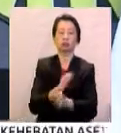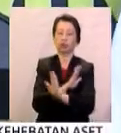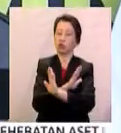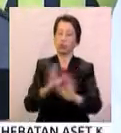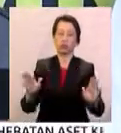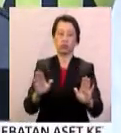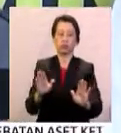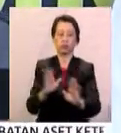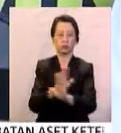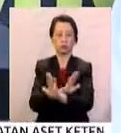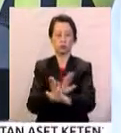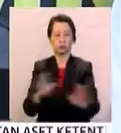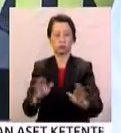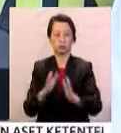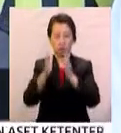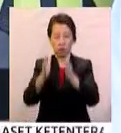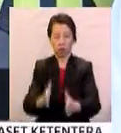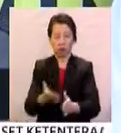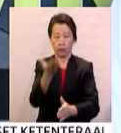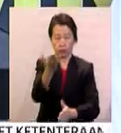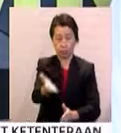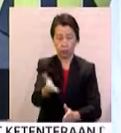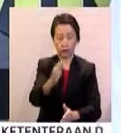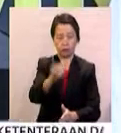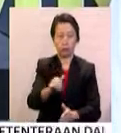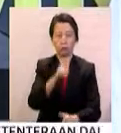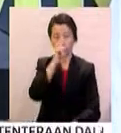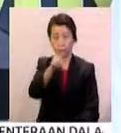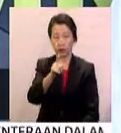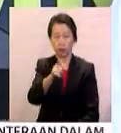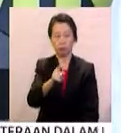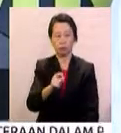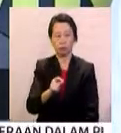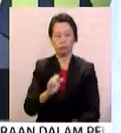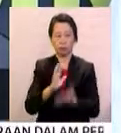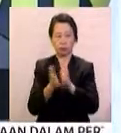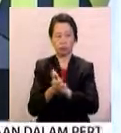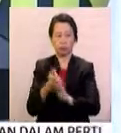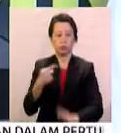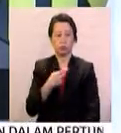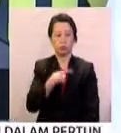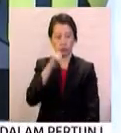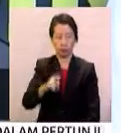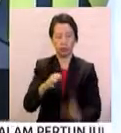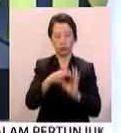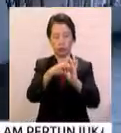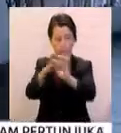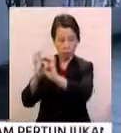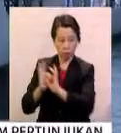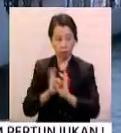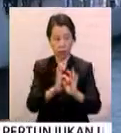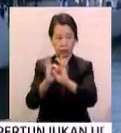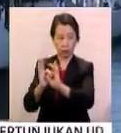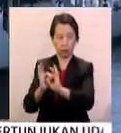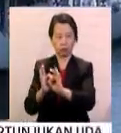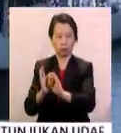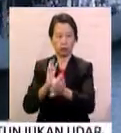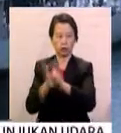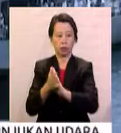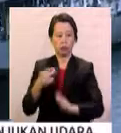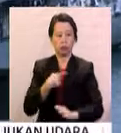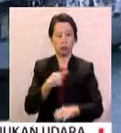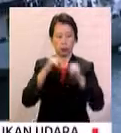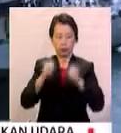bukan orang mereka yang sebenar. Jadi kita perlu bekerjasama supaya kita